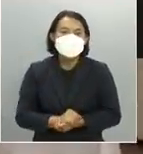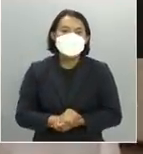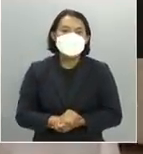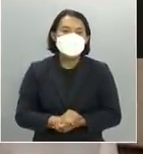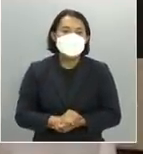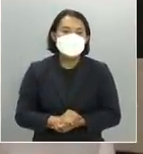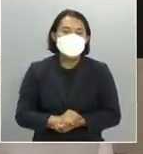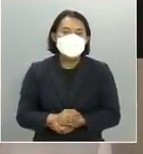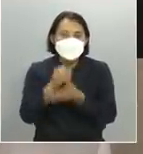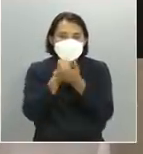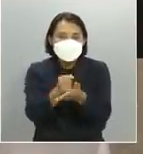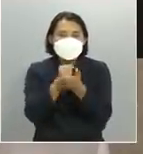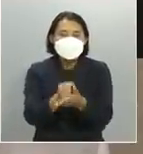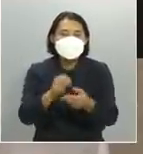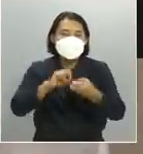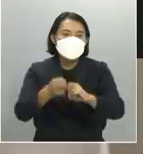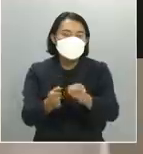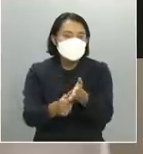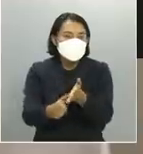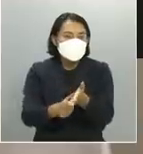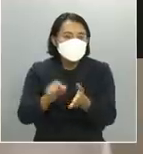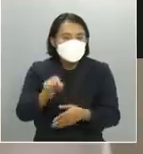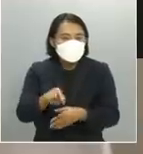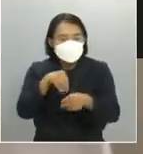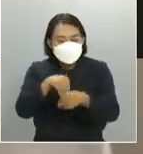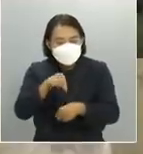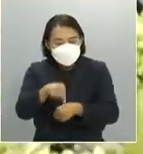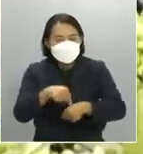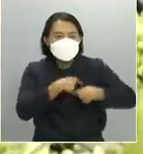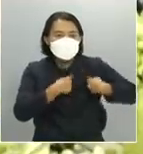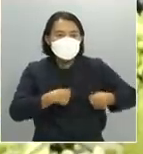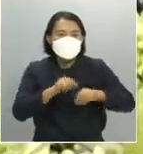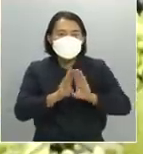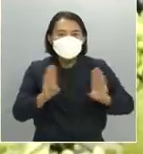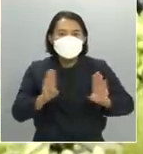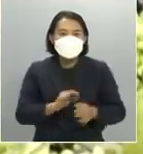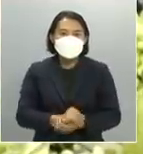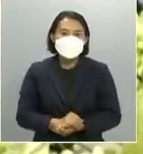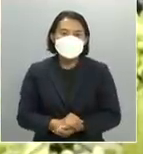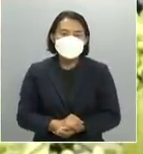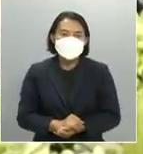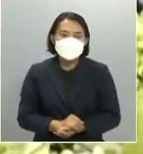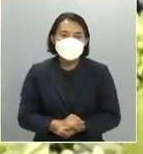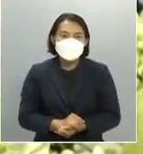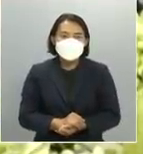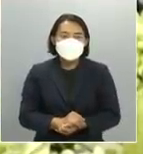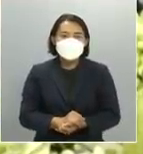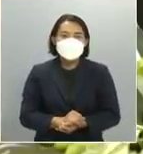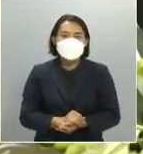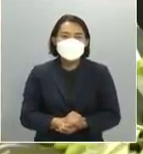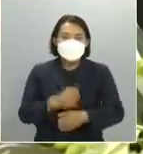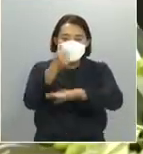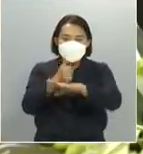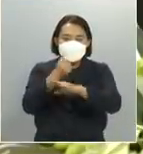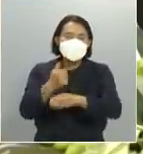ยในแก้ปัญหาเดี๋ยวคุณที่อยู่ต้องเปิดใจกว้างทุกความทุกหน่อย นี่ฮะคุณจุลินทร์ลักษณวิศิษฐ์หัวหน้าพรรค